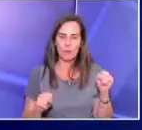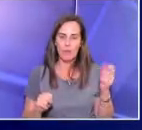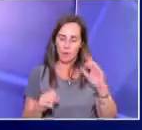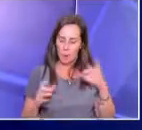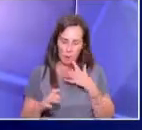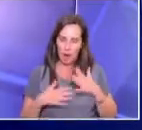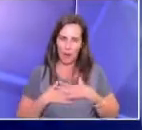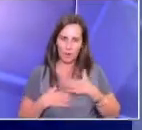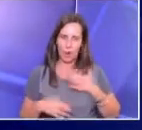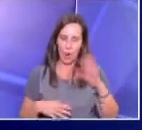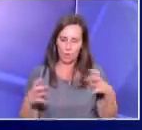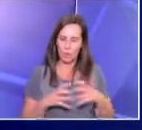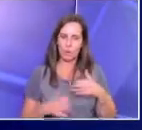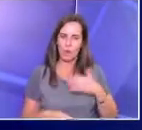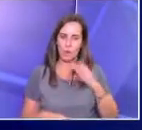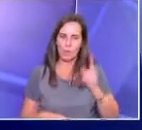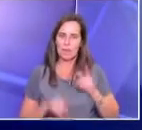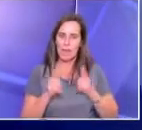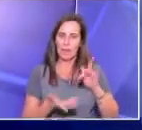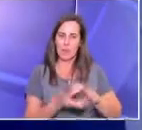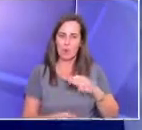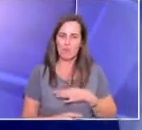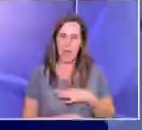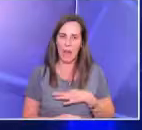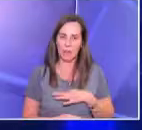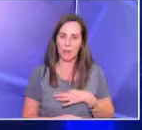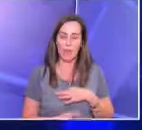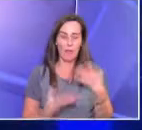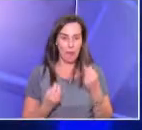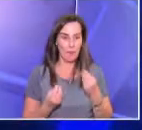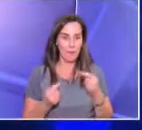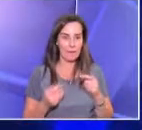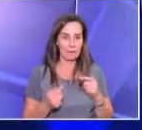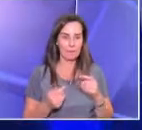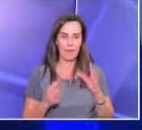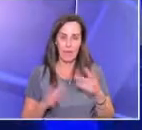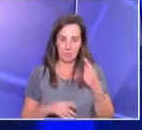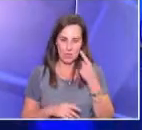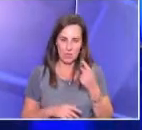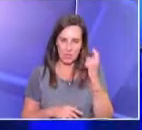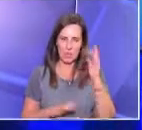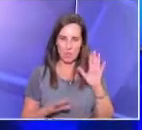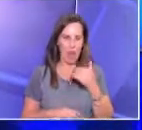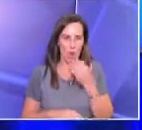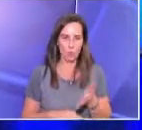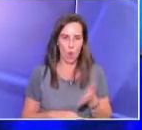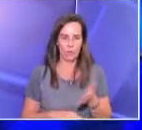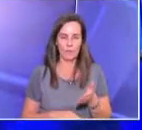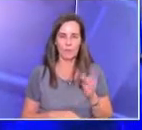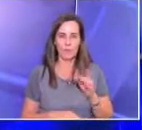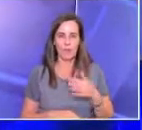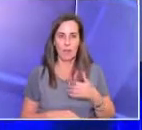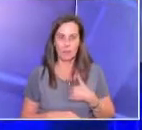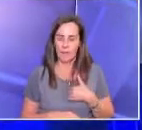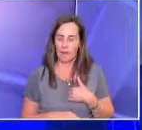שבט, ואומרים אנחנו עוד סקטור, ואנחנו צריכים להילחם על המרחב שלנו. ובהרבה מובנים, כמה שזה נשמע לא טוב, וליבי